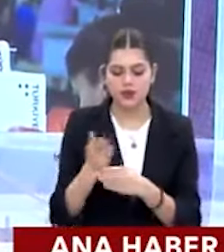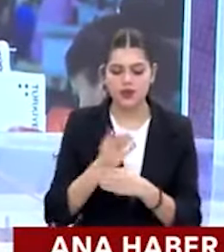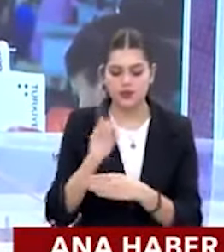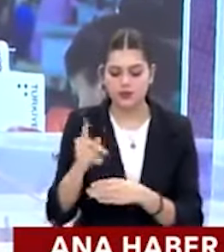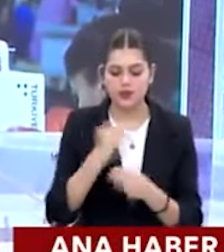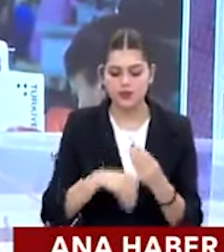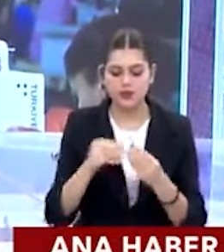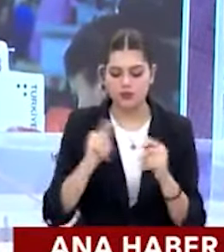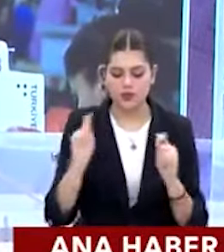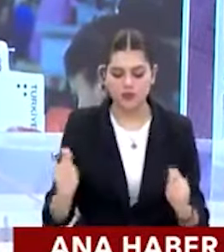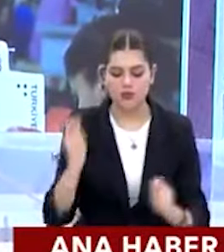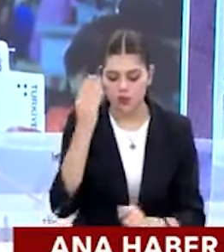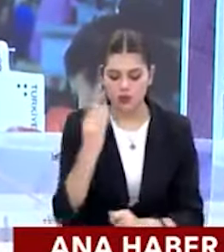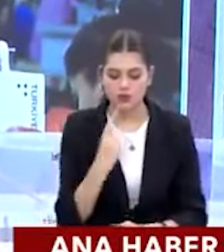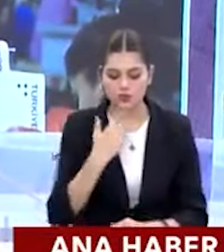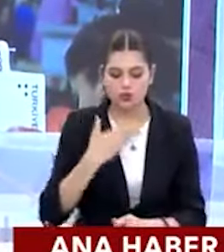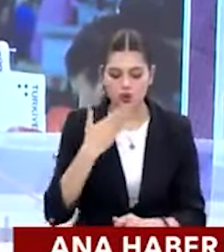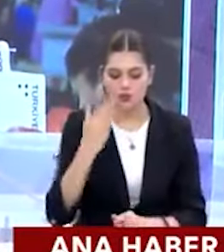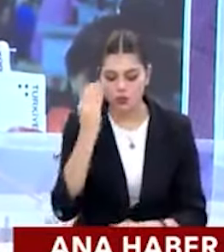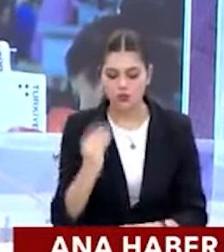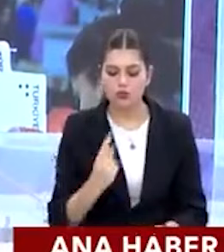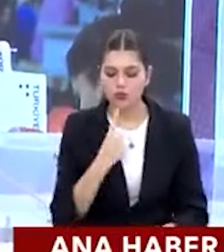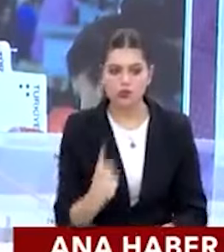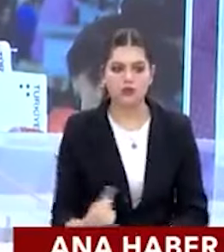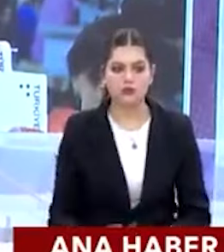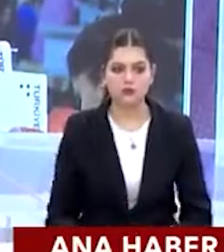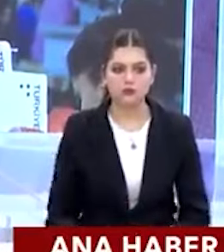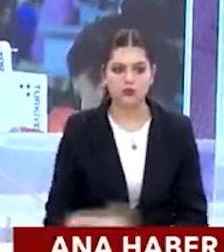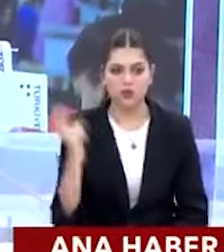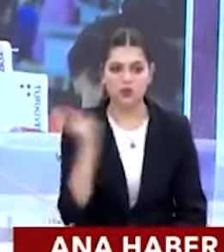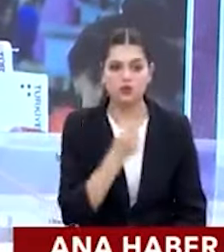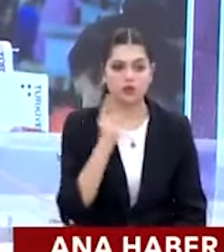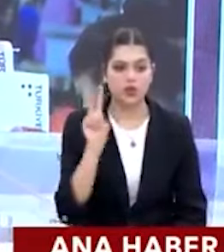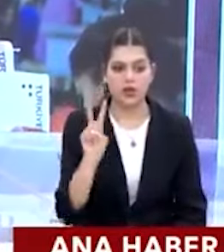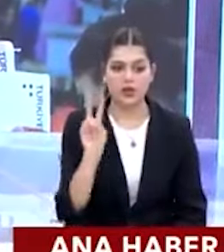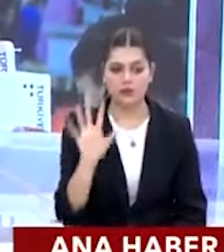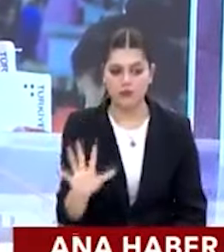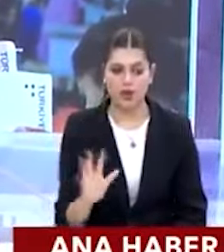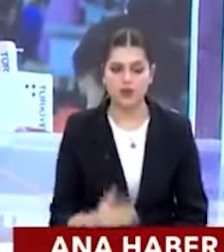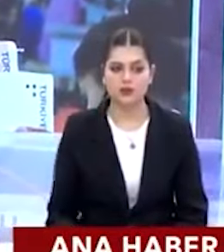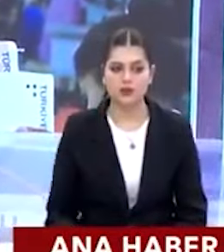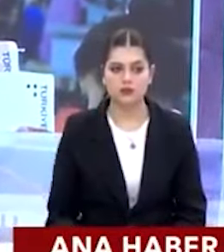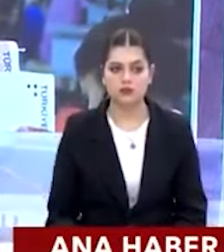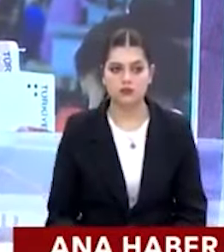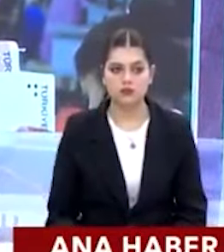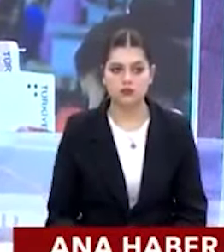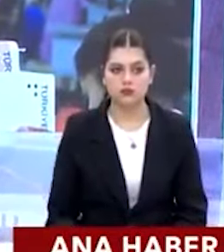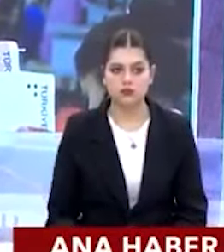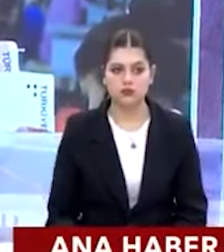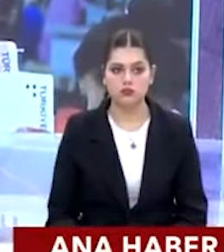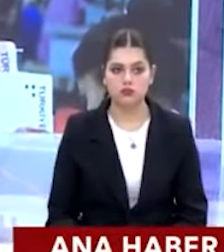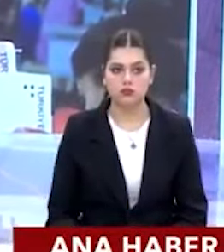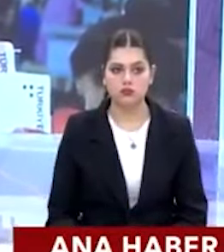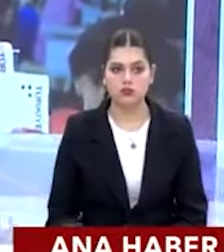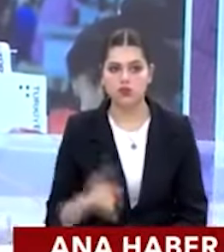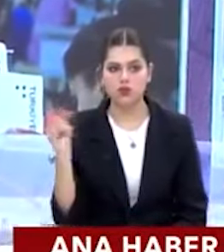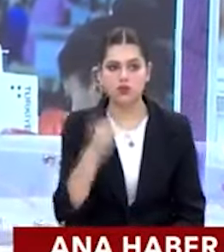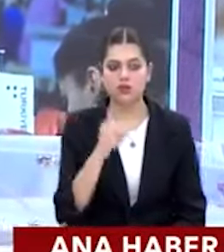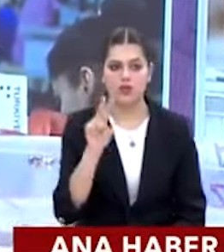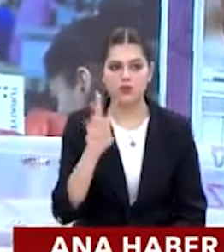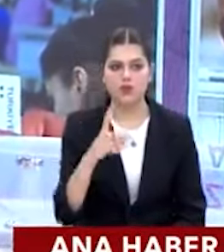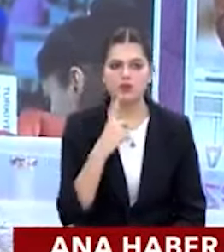kadar bir zam yapılacağını söylemiş oluyor aslında. Diyor ki %25. Bu yetkili bir ağız.